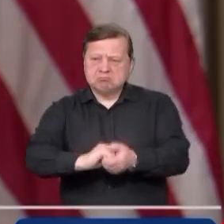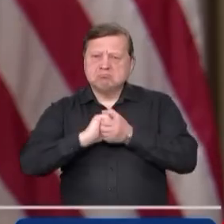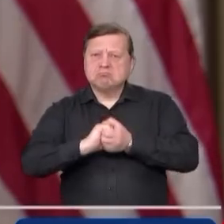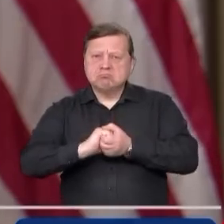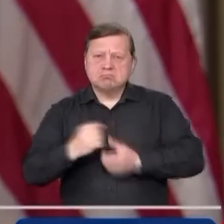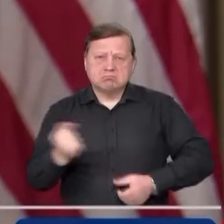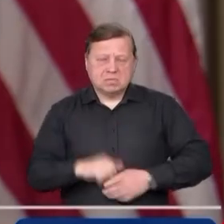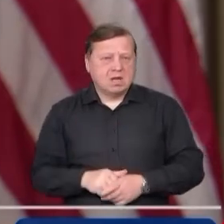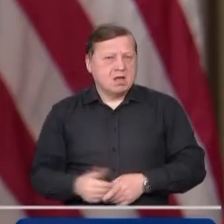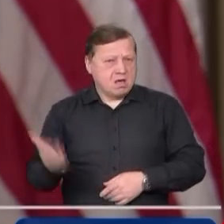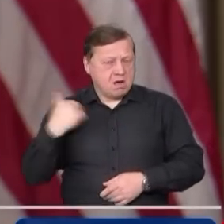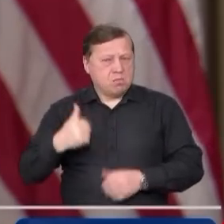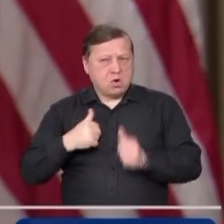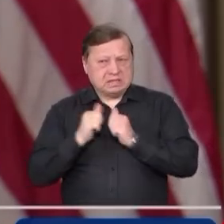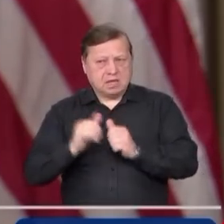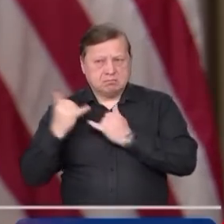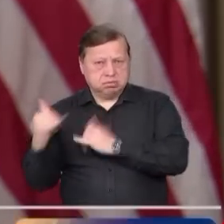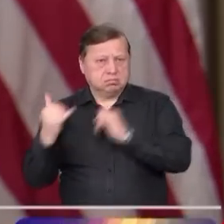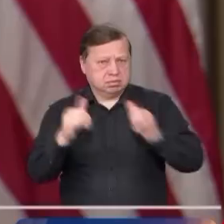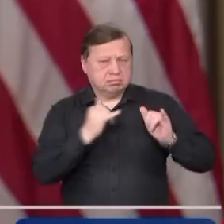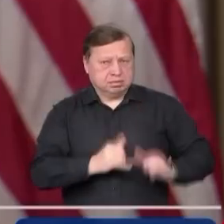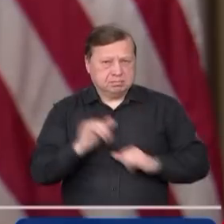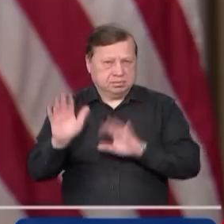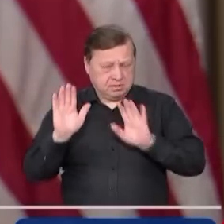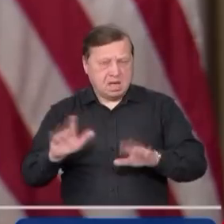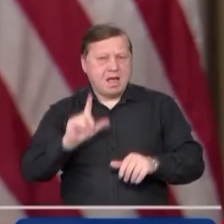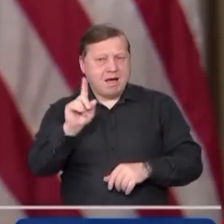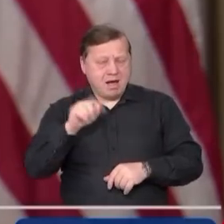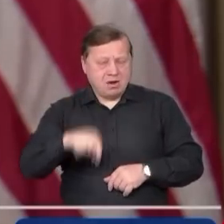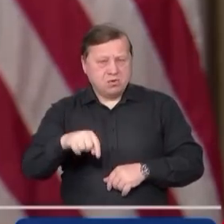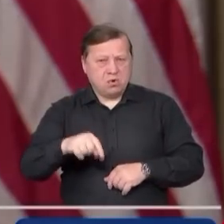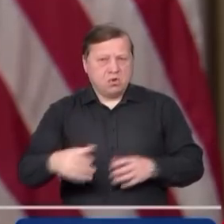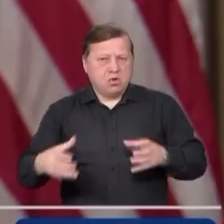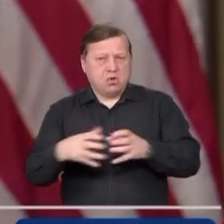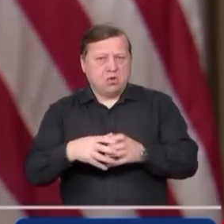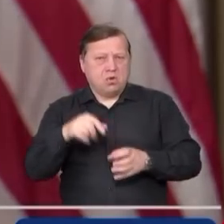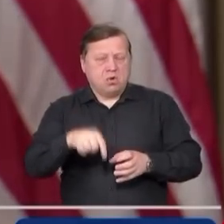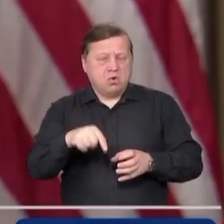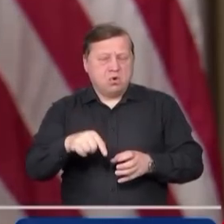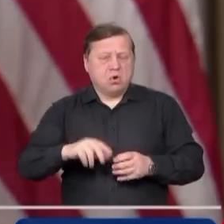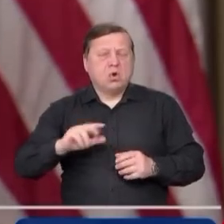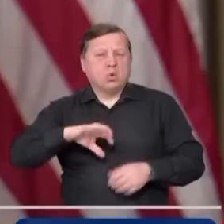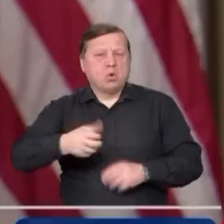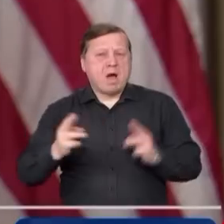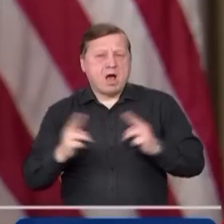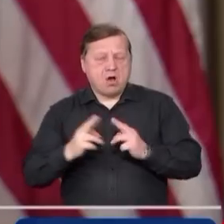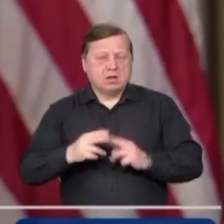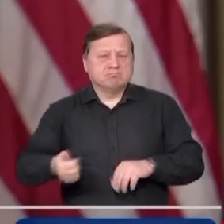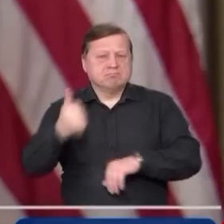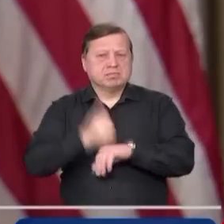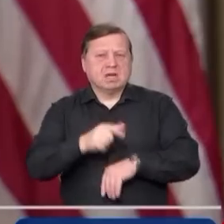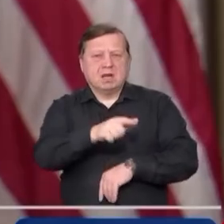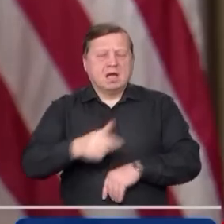zadania zmieniały się, ale ta grupa kontaktowa pod przewodnictwem sekretarza Austina ma to samo